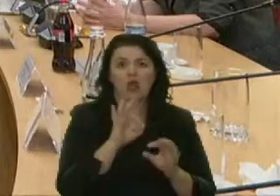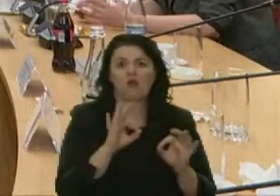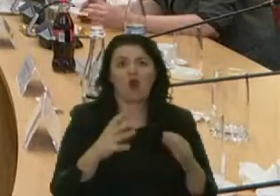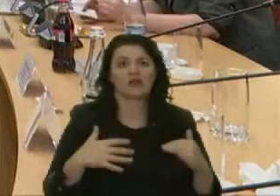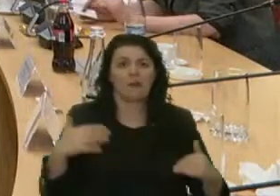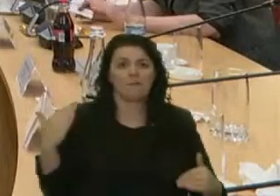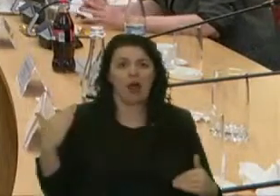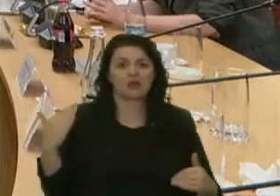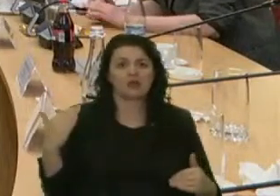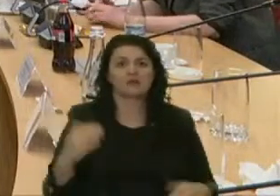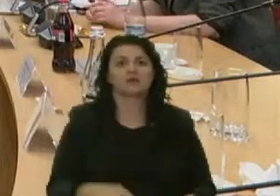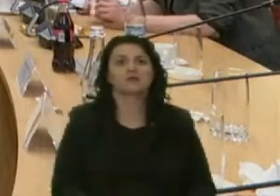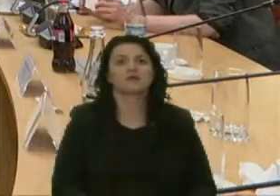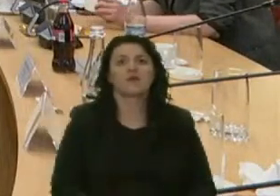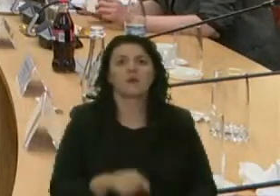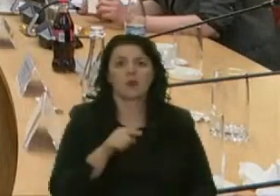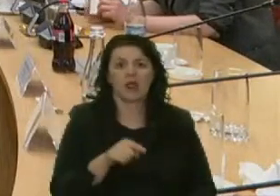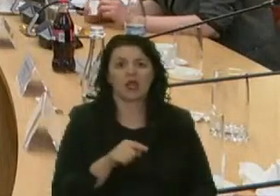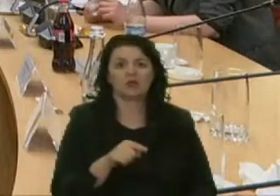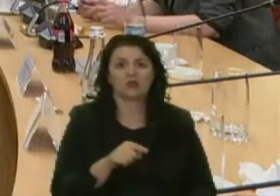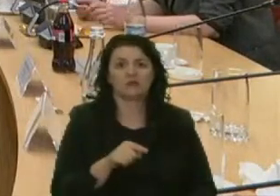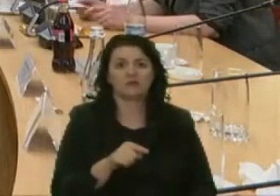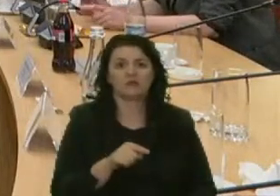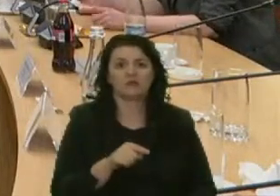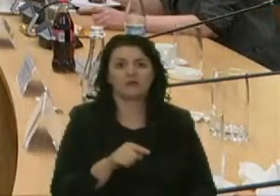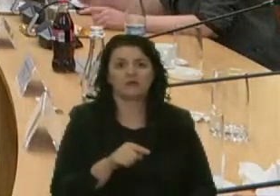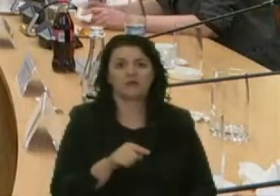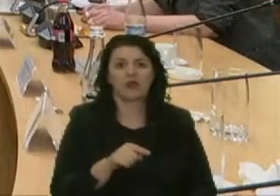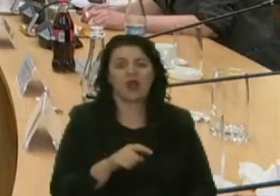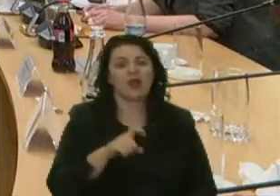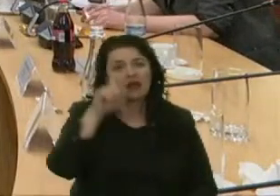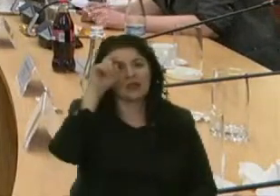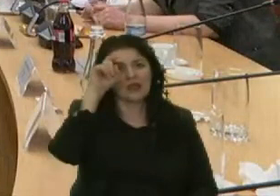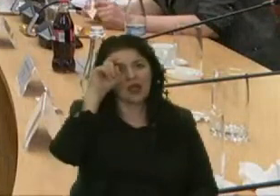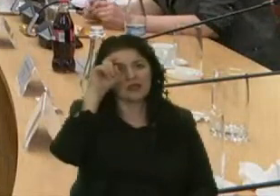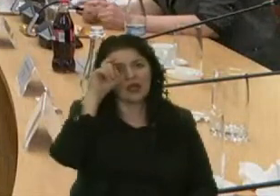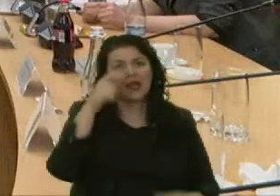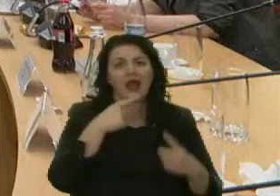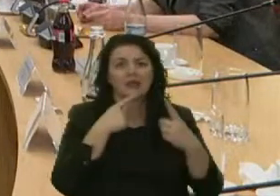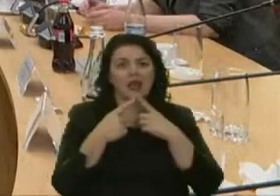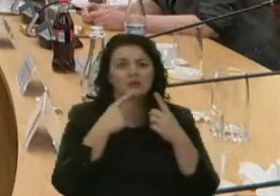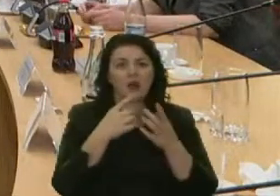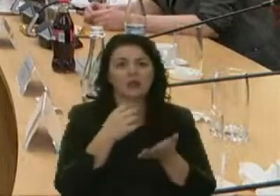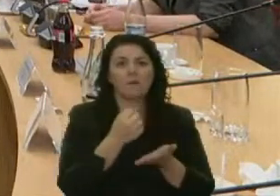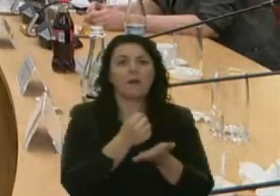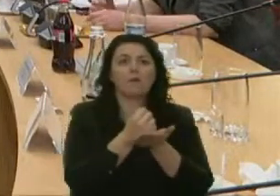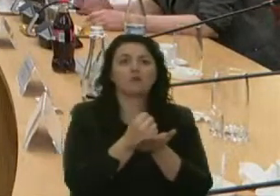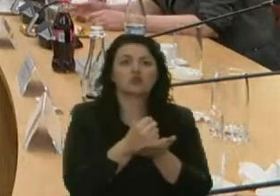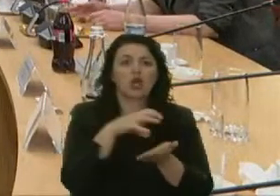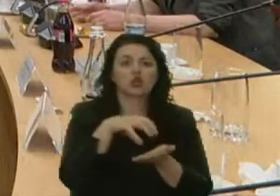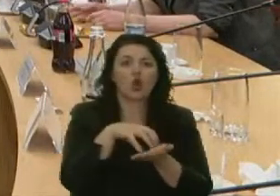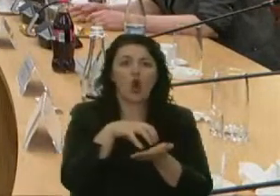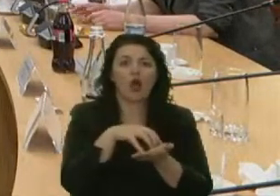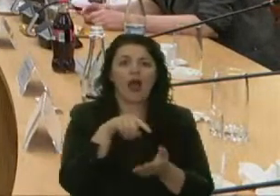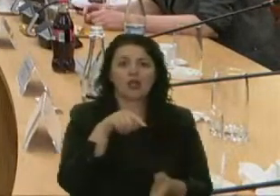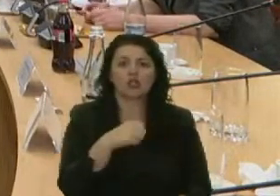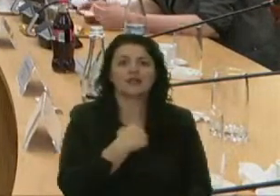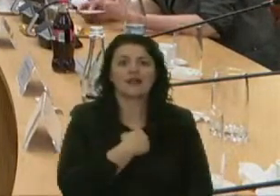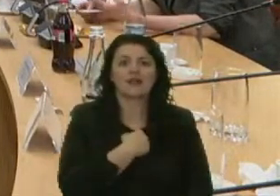mari Deci această așa cum am mai spus și altădată sau Cred că la dezbaterea pe pe bugetul local această